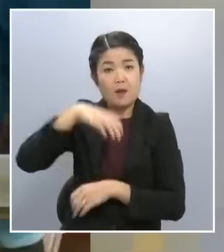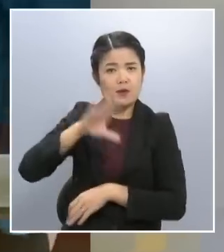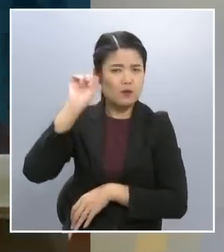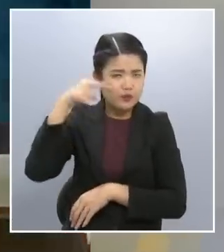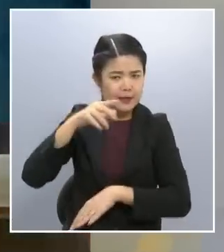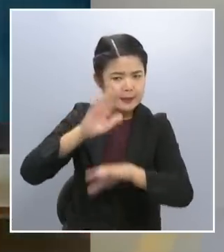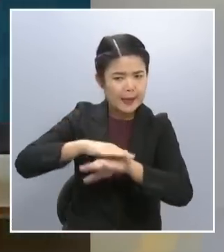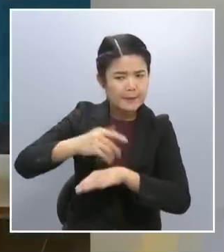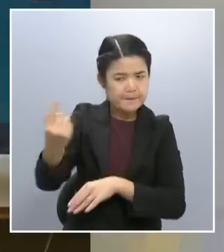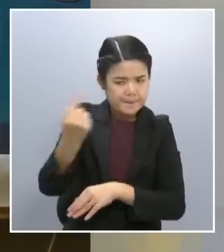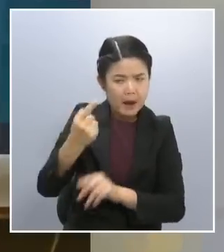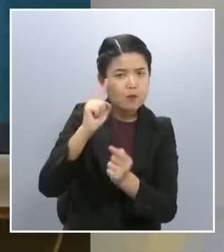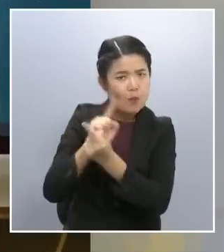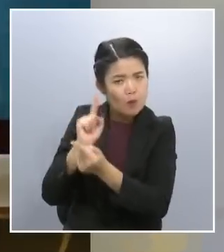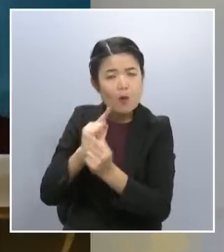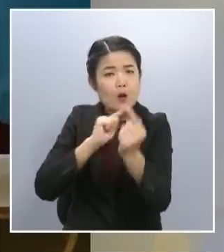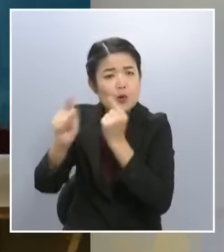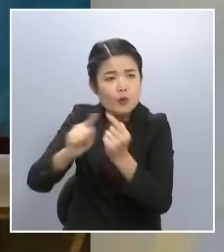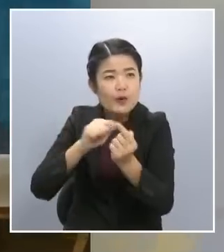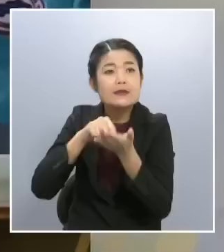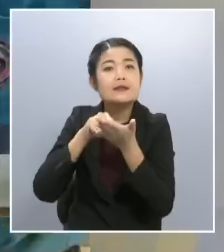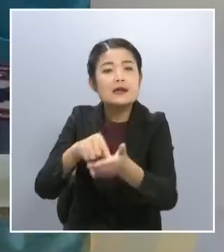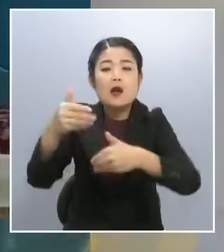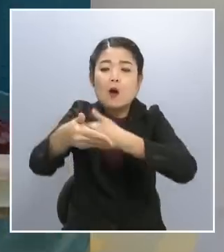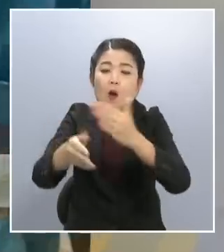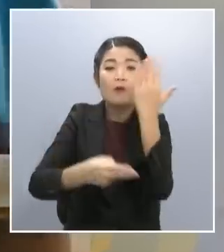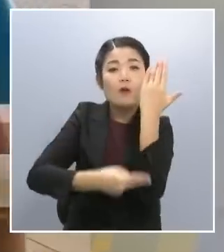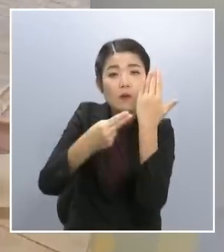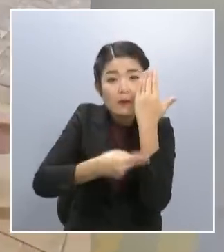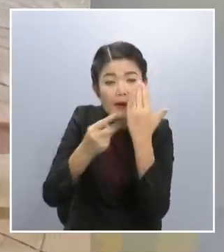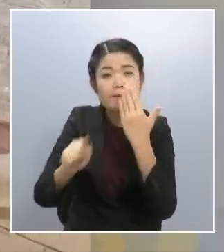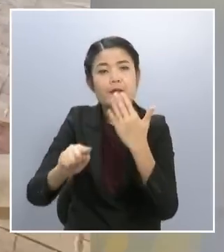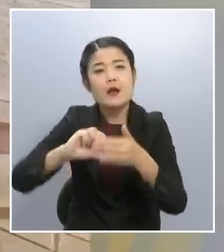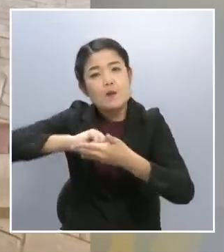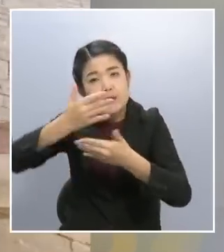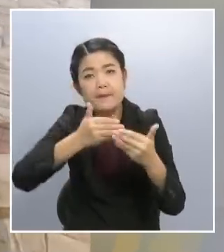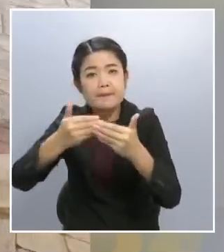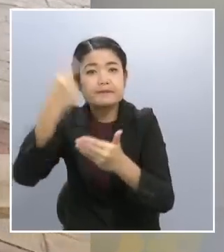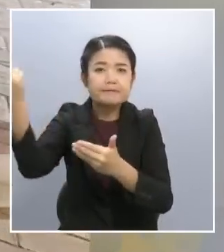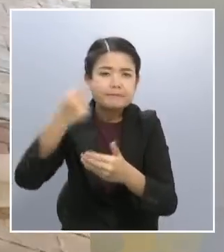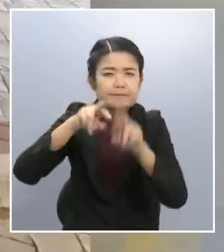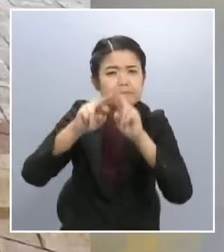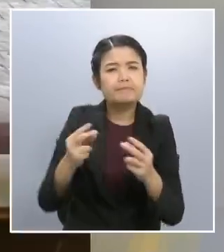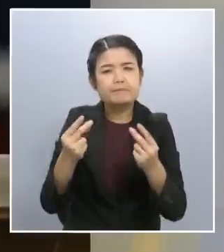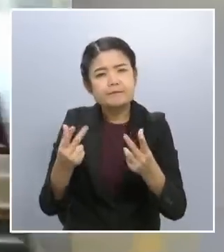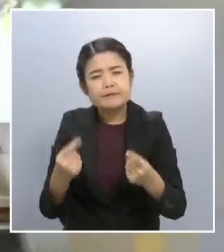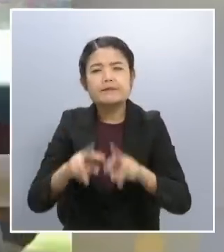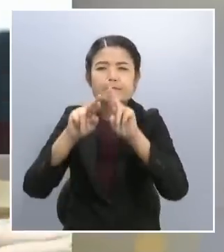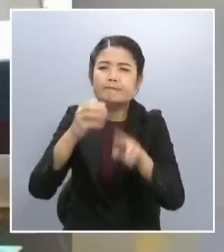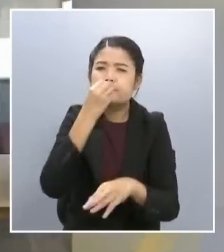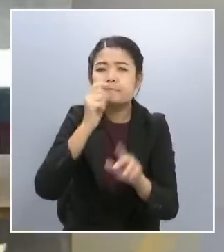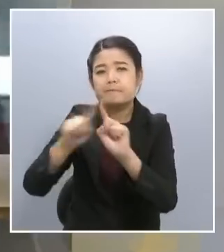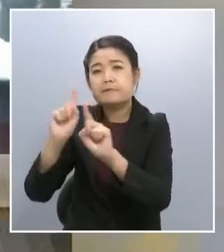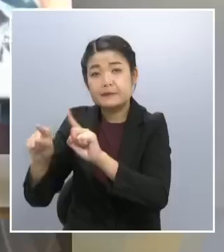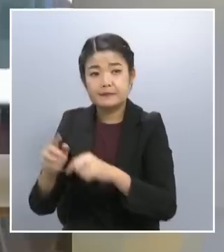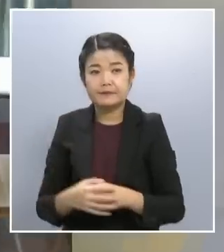พบพนักงานรายอื่นๆเพื่อเสนอขายห้องพักโรงแรมโปรแกรมท่องเที่ยวสถานบันเทิงภัตตาคารร้านอาหารต่างๆตาม